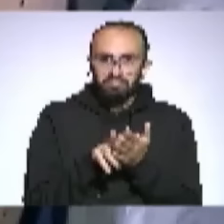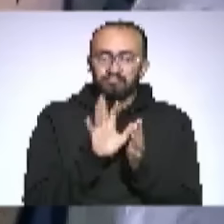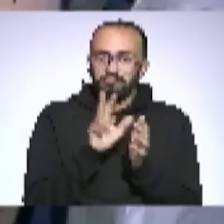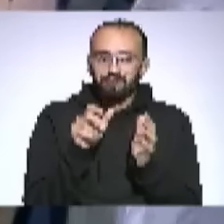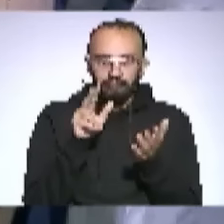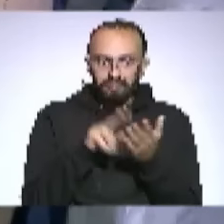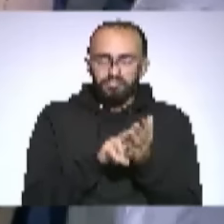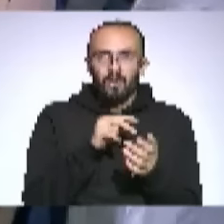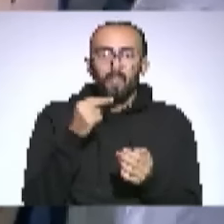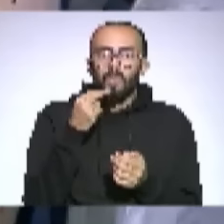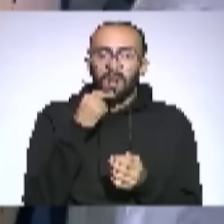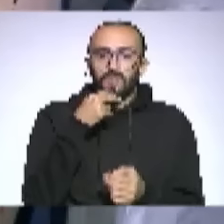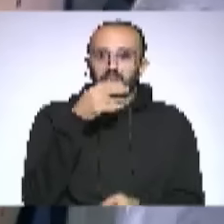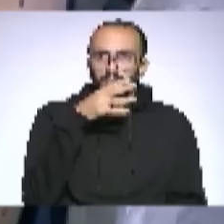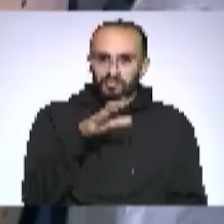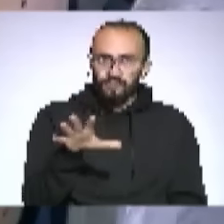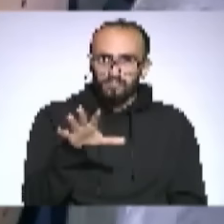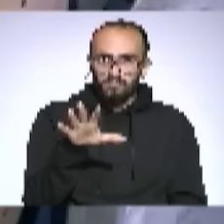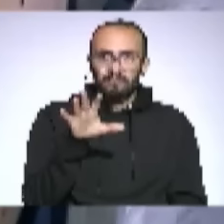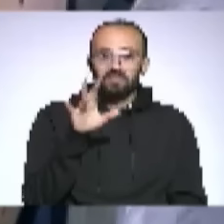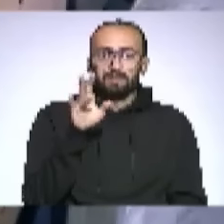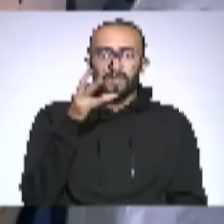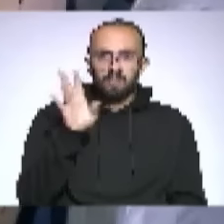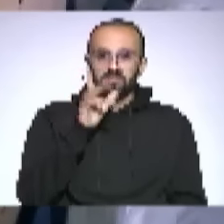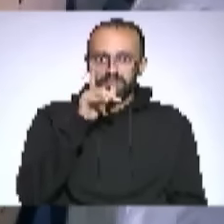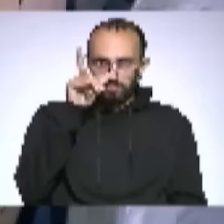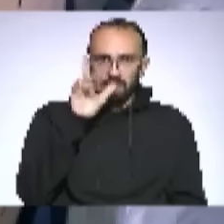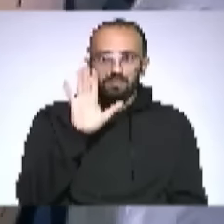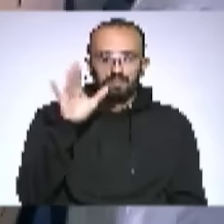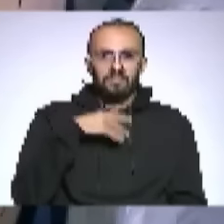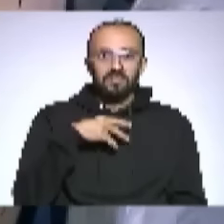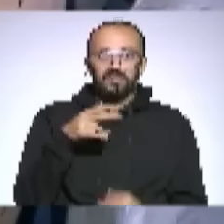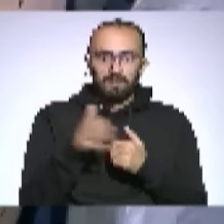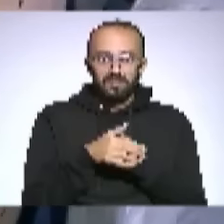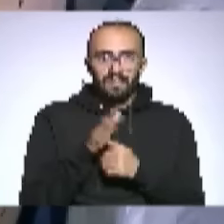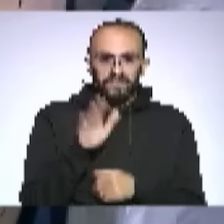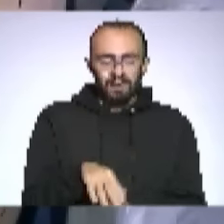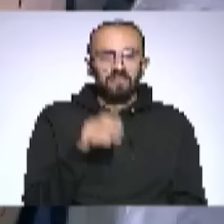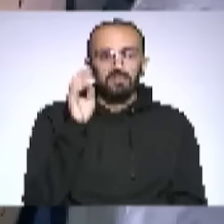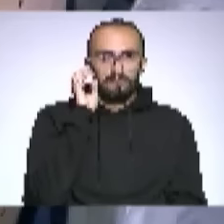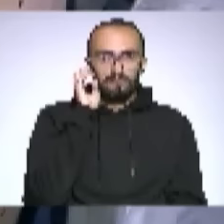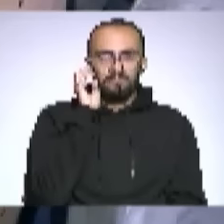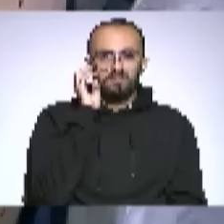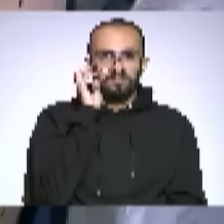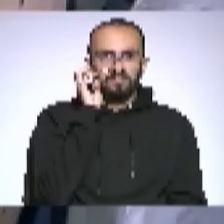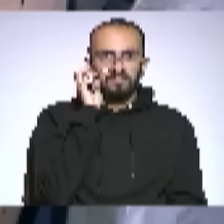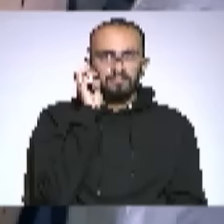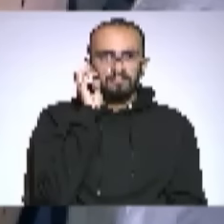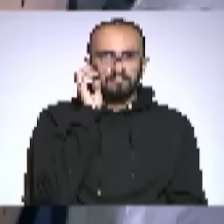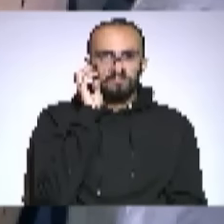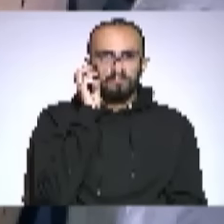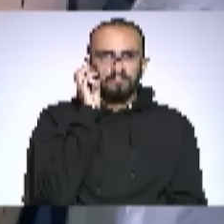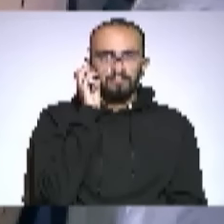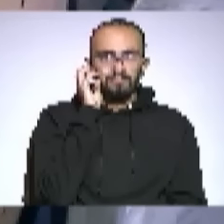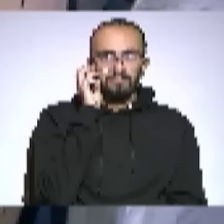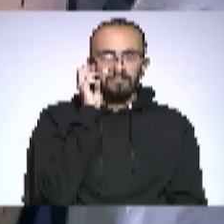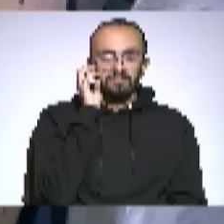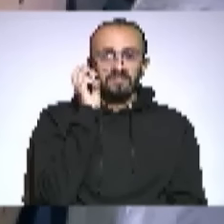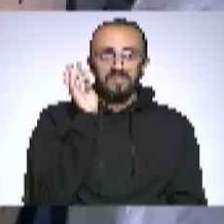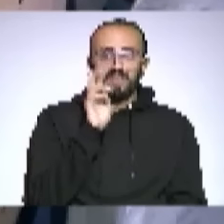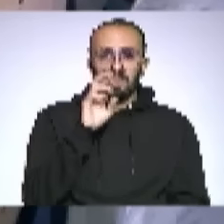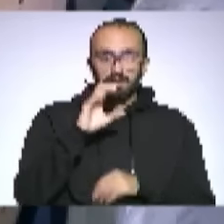الكنسي بس واضح انها لسه ما راحتش محكمه اوكي والملف موجود اه في في في ابروشيه معينه يعني والكنيسه